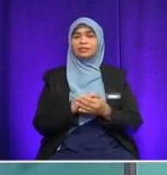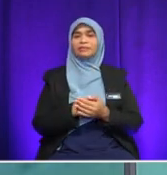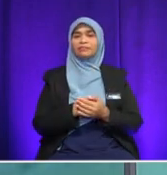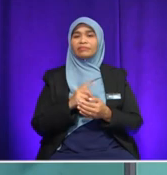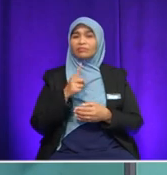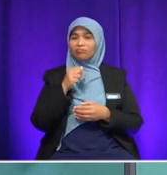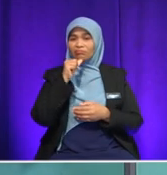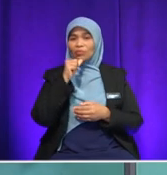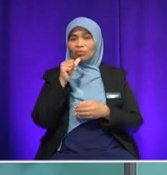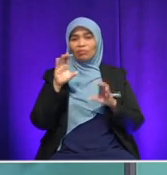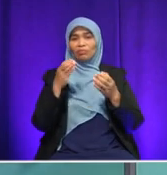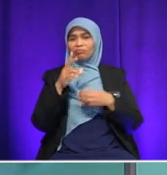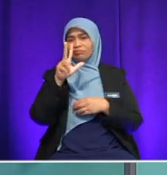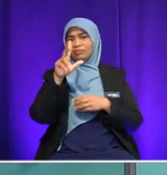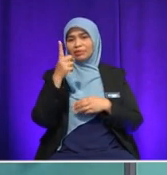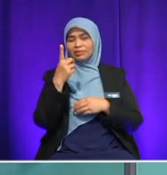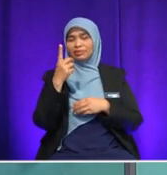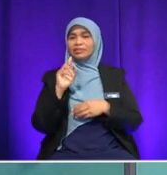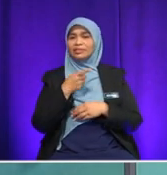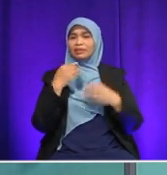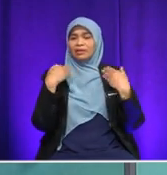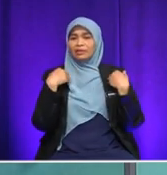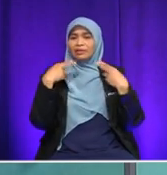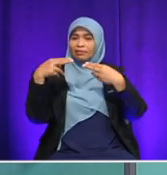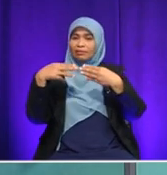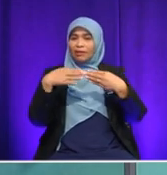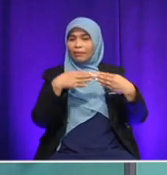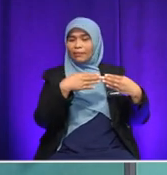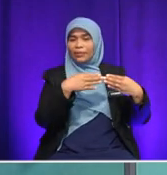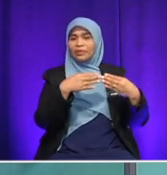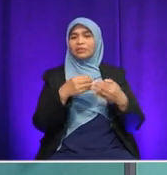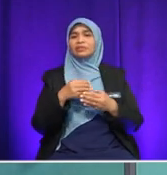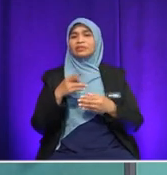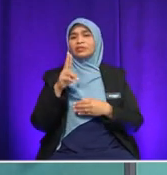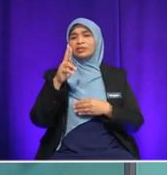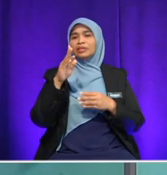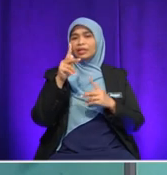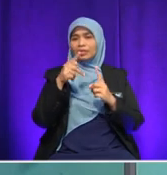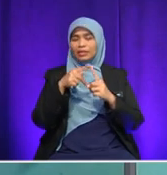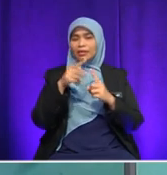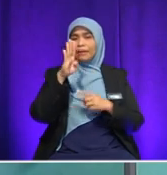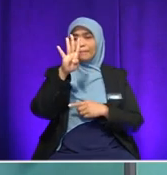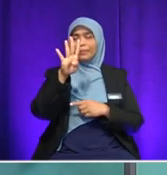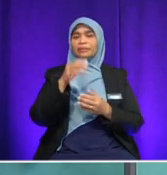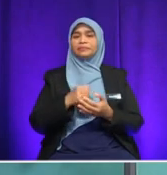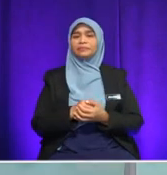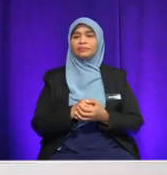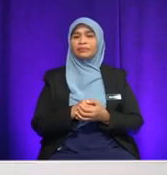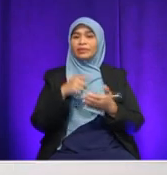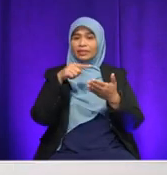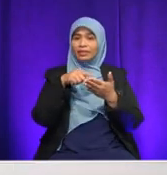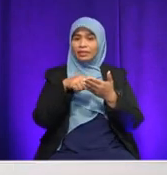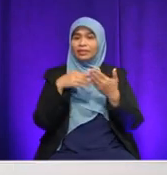tiga saja. Kita ada lagi sambungan kepada rangkap yang keempat, ya. Dan juga ini adalah yang